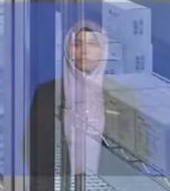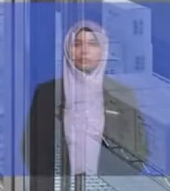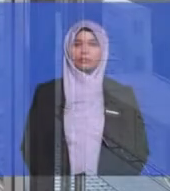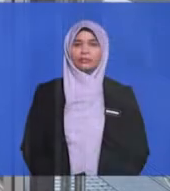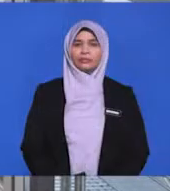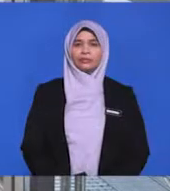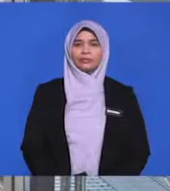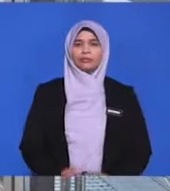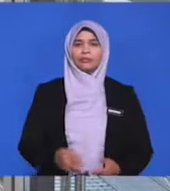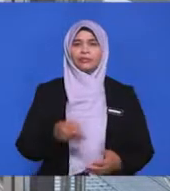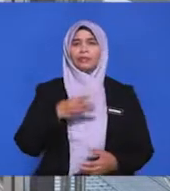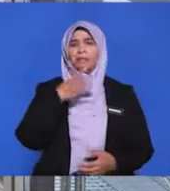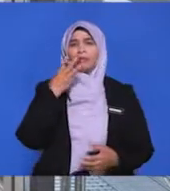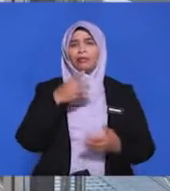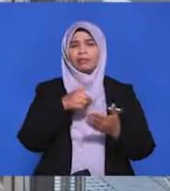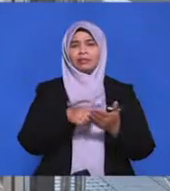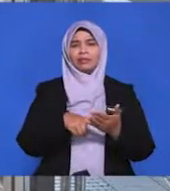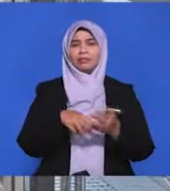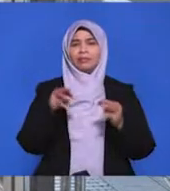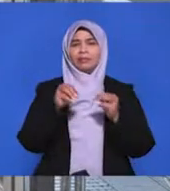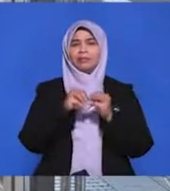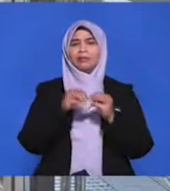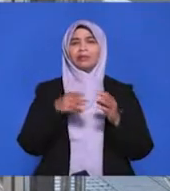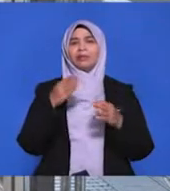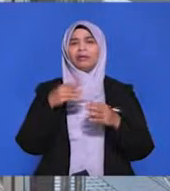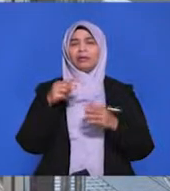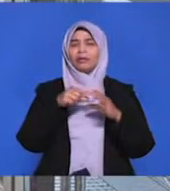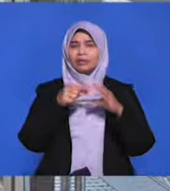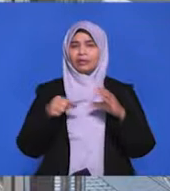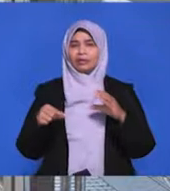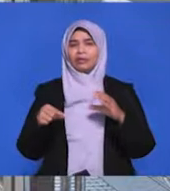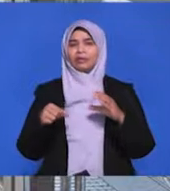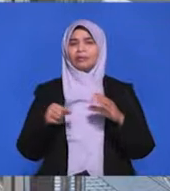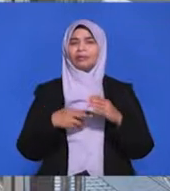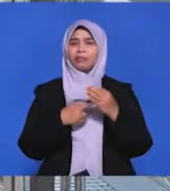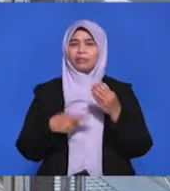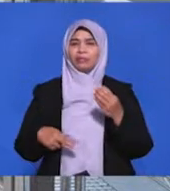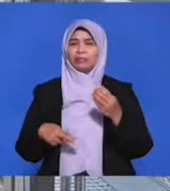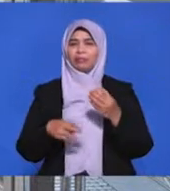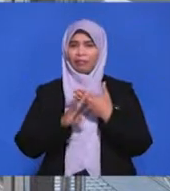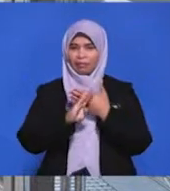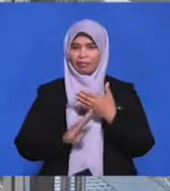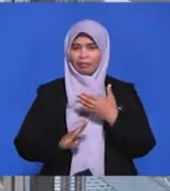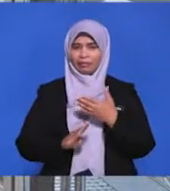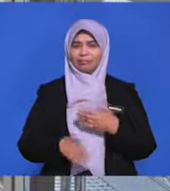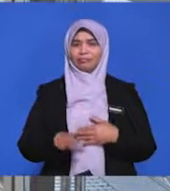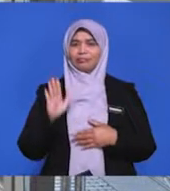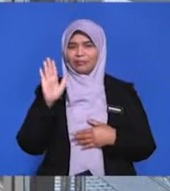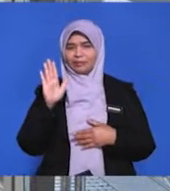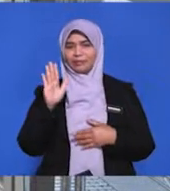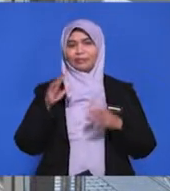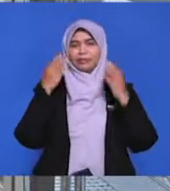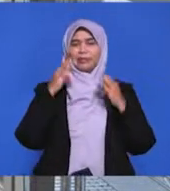bahwa Pony macam bau kesbor Chung mahayoni sejak lihat